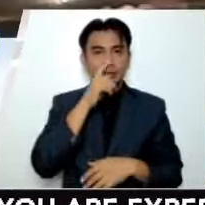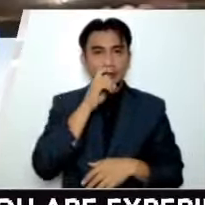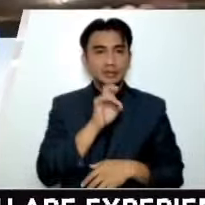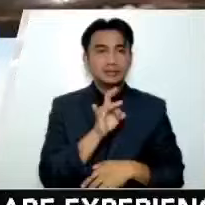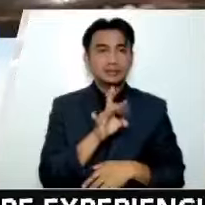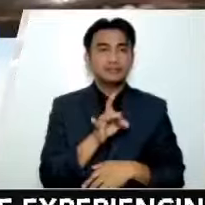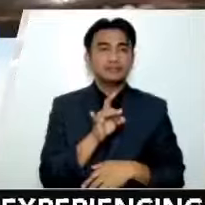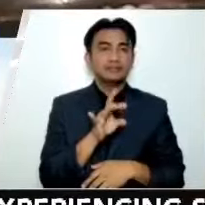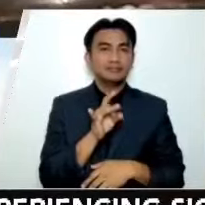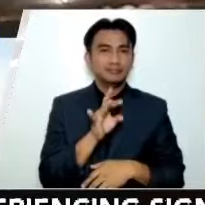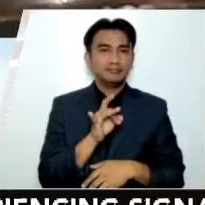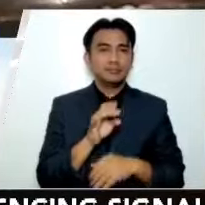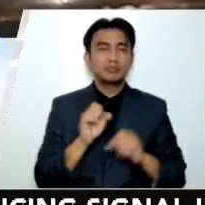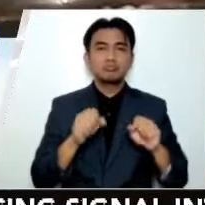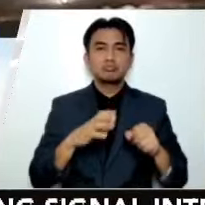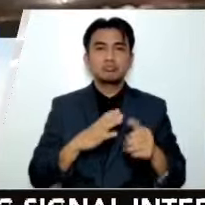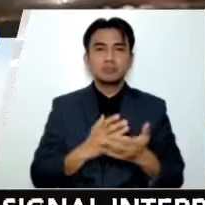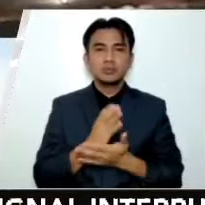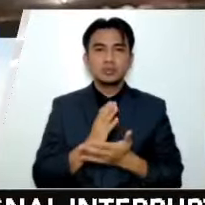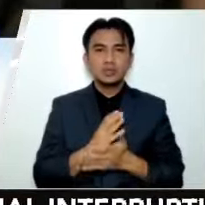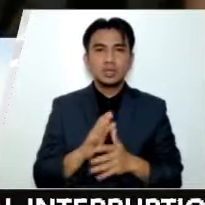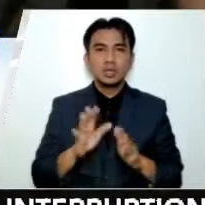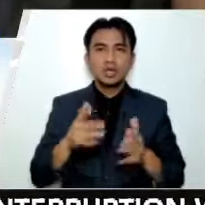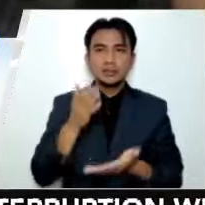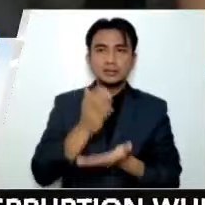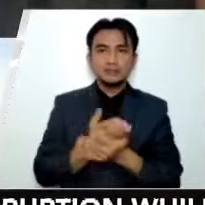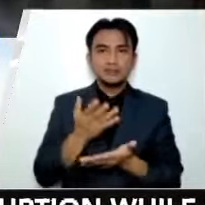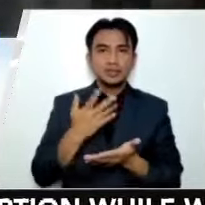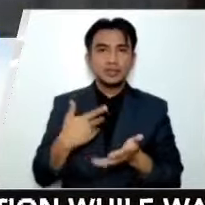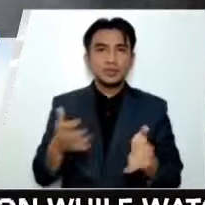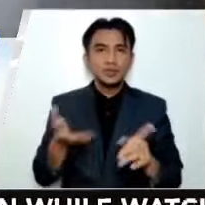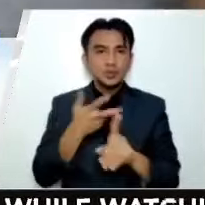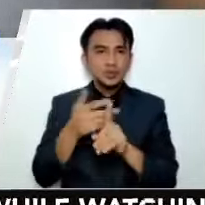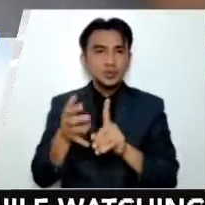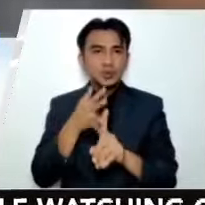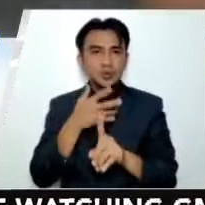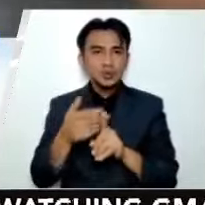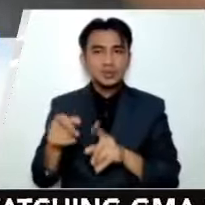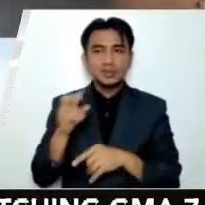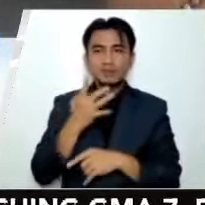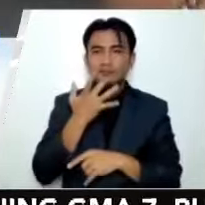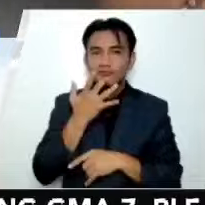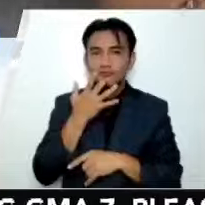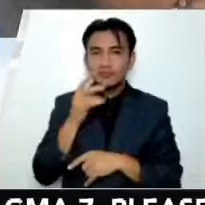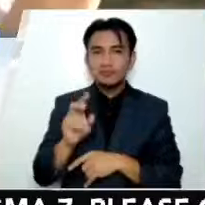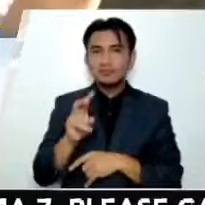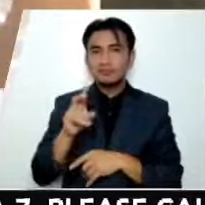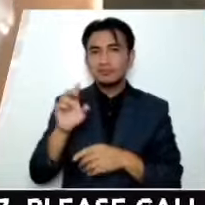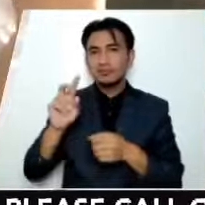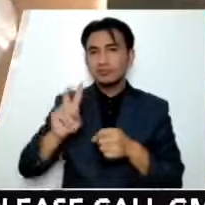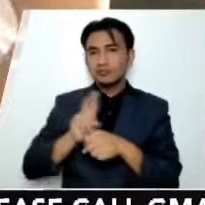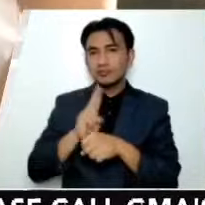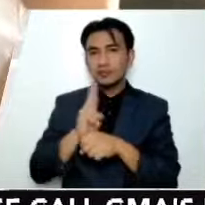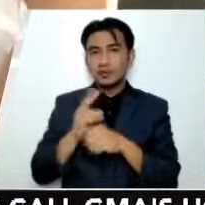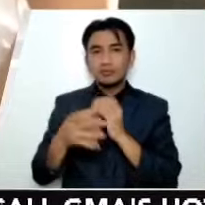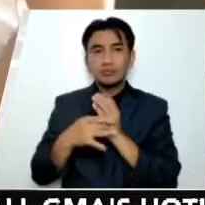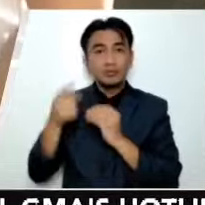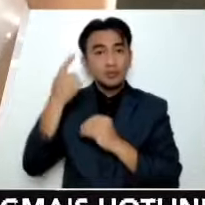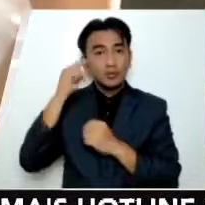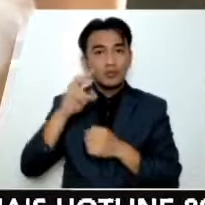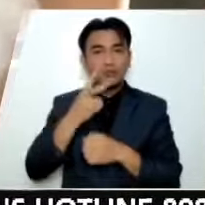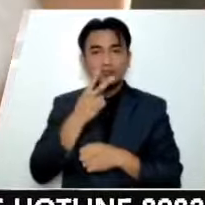Ipagbawal ang nakakaakit na fruity flavors at higpitan ang online selling ng mga ito. Mark